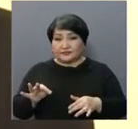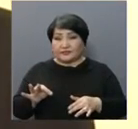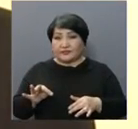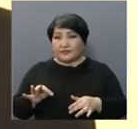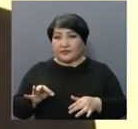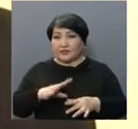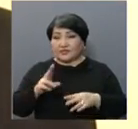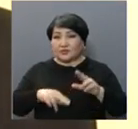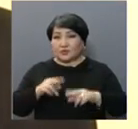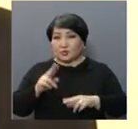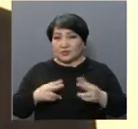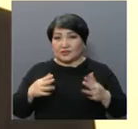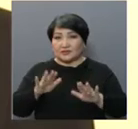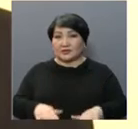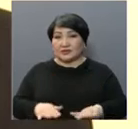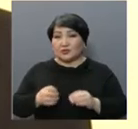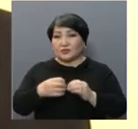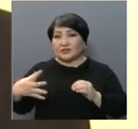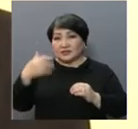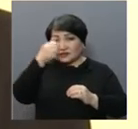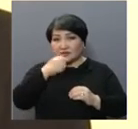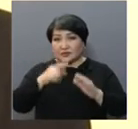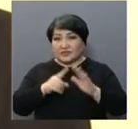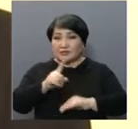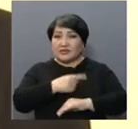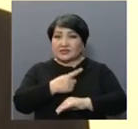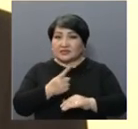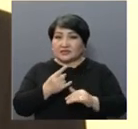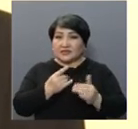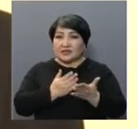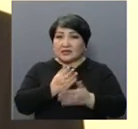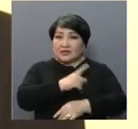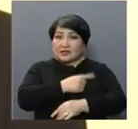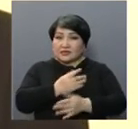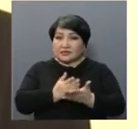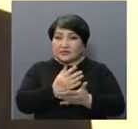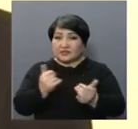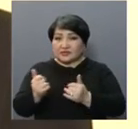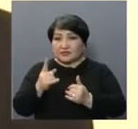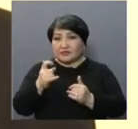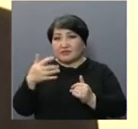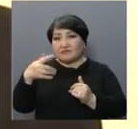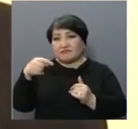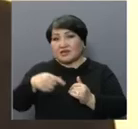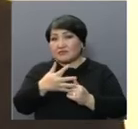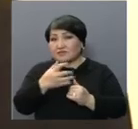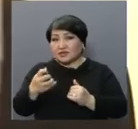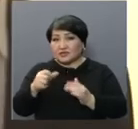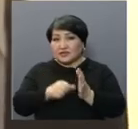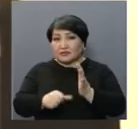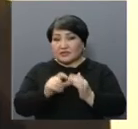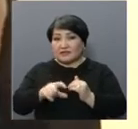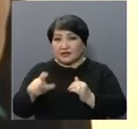Нысанның құрылысы 2015 жылы басталды. Медициналық қызметкерлердің жалпы саны 1561 адам. Кол орталықта 103